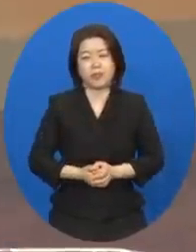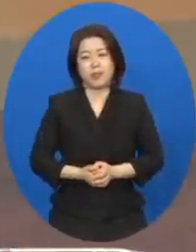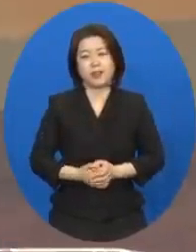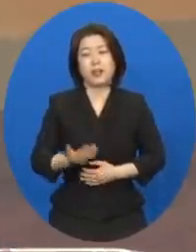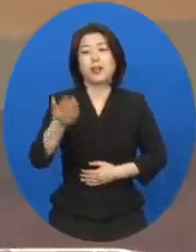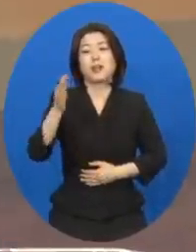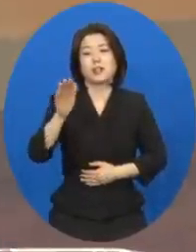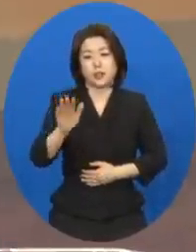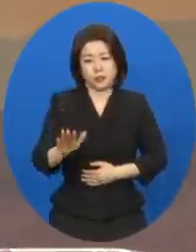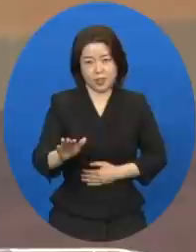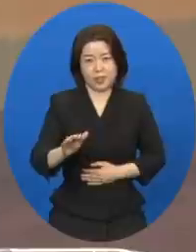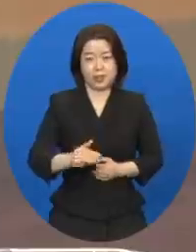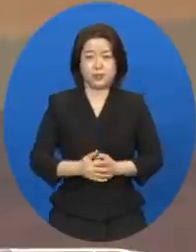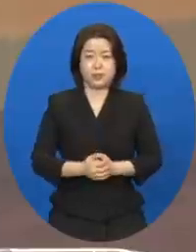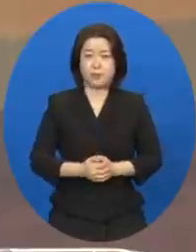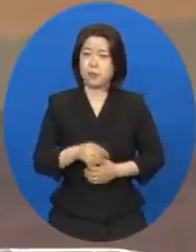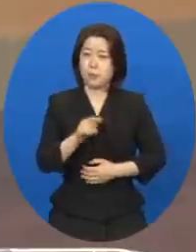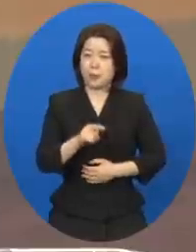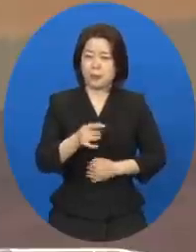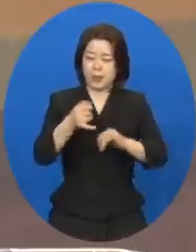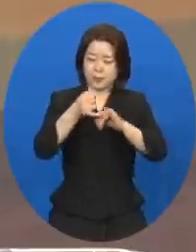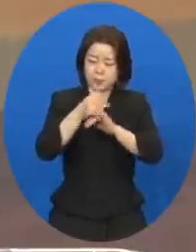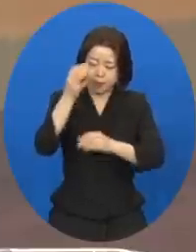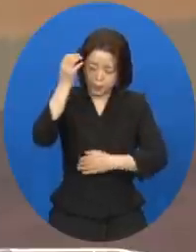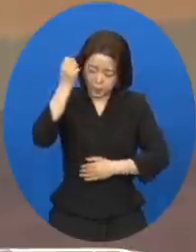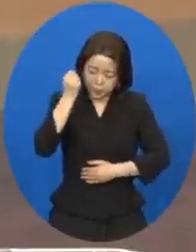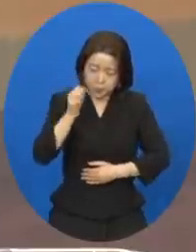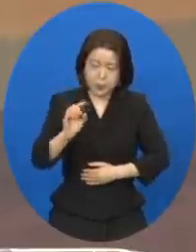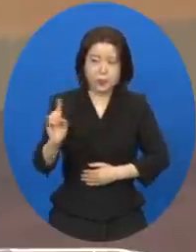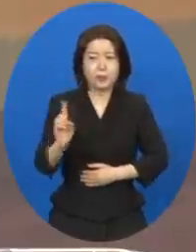그런데 우리가 여기서 꼭 기억해야 될 것은